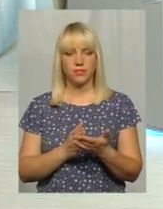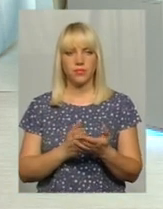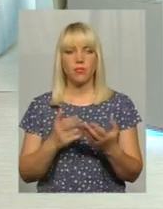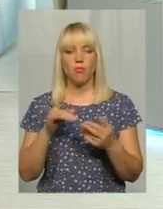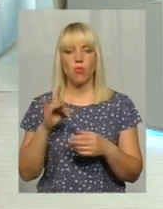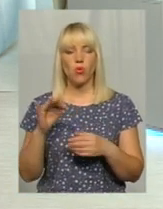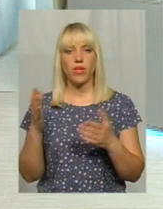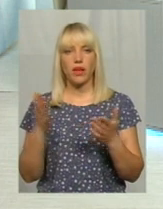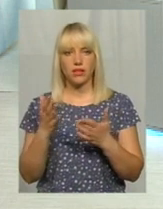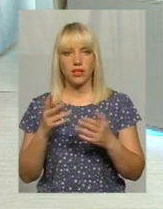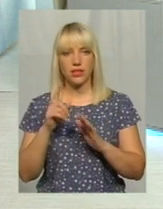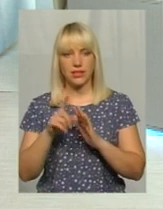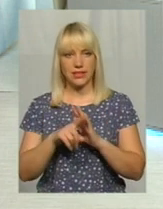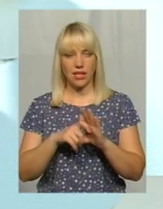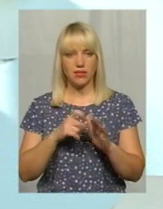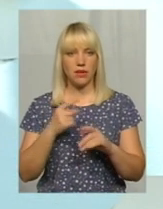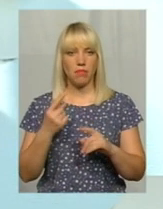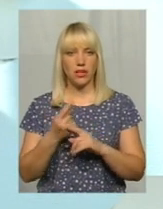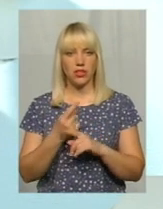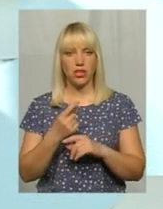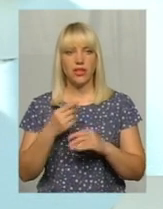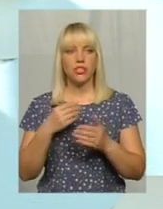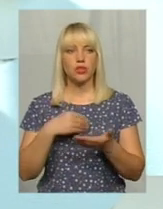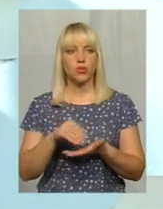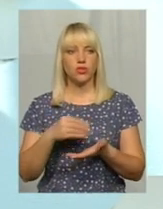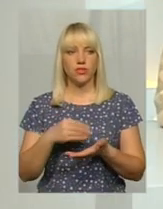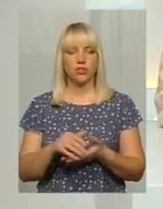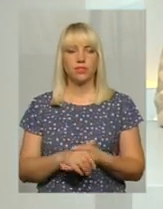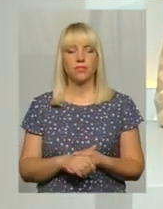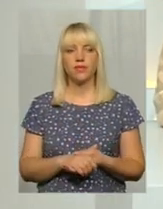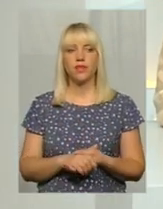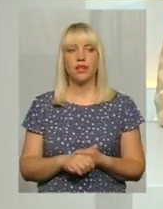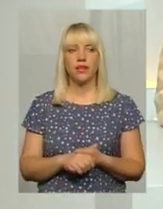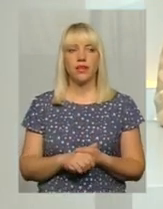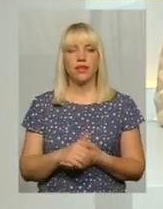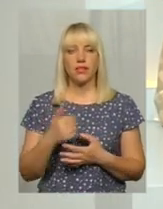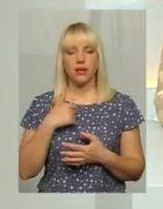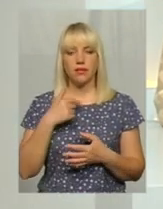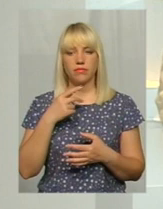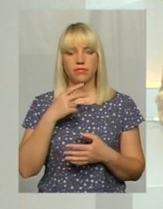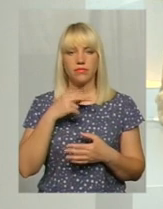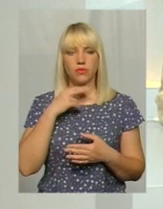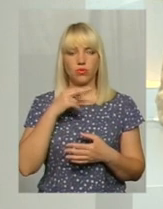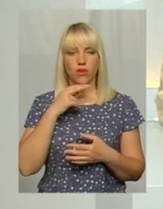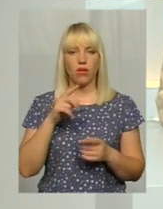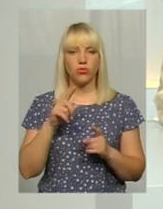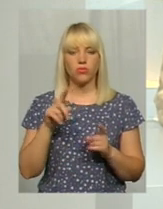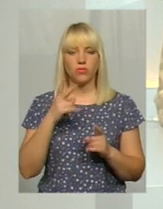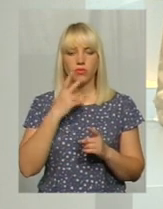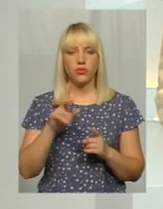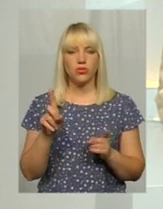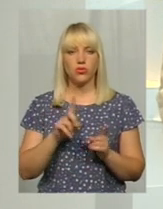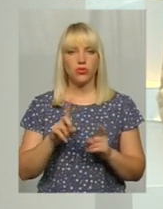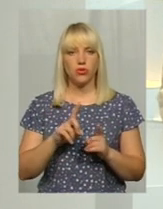які дізнаються найперші споживачі. Я звернула увагу, що маркування не тільки